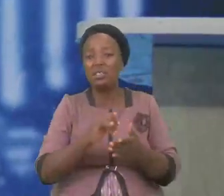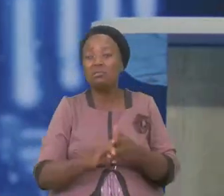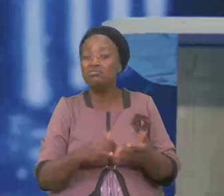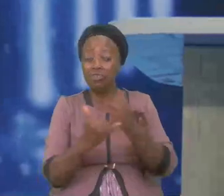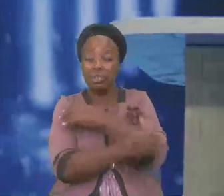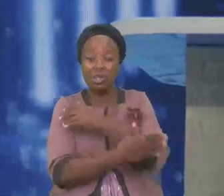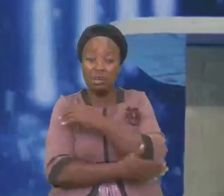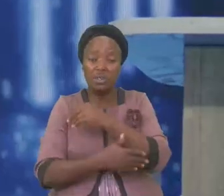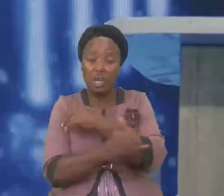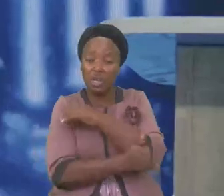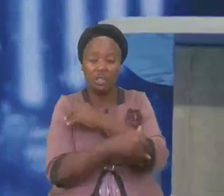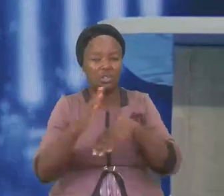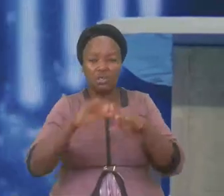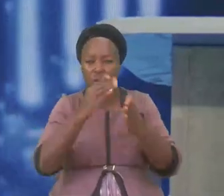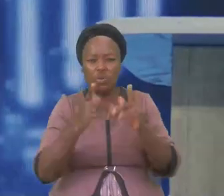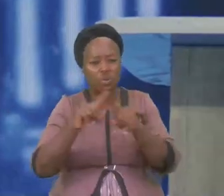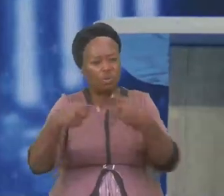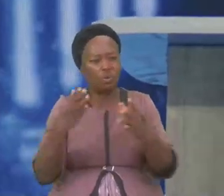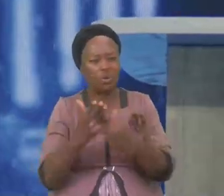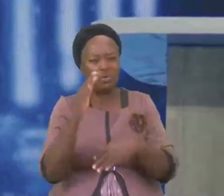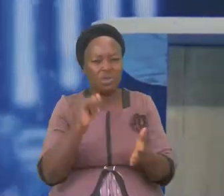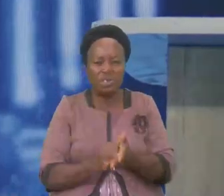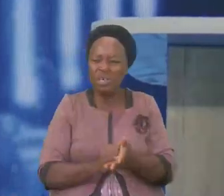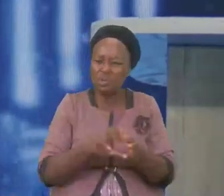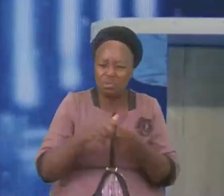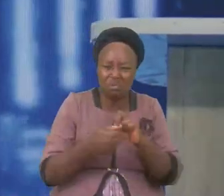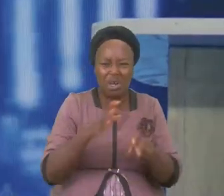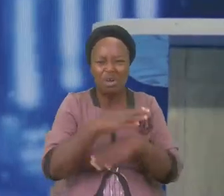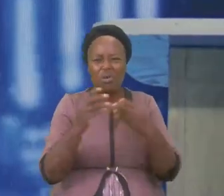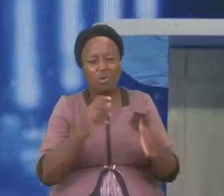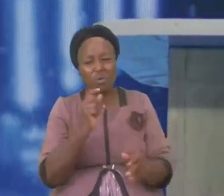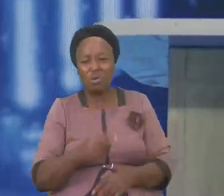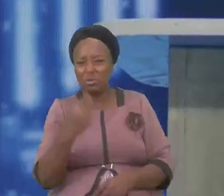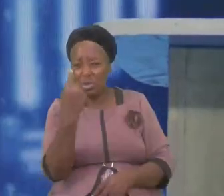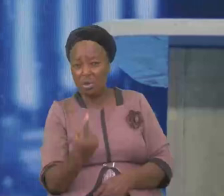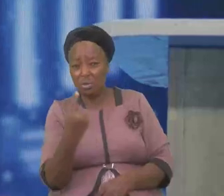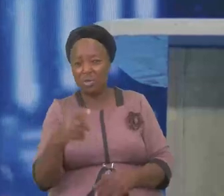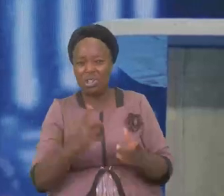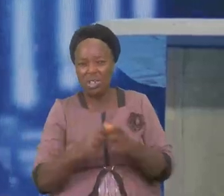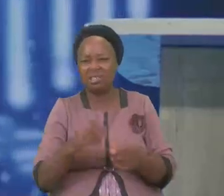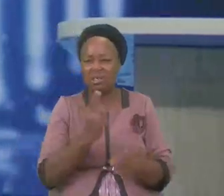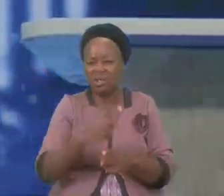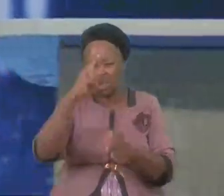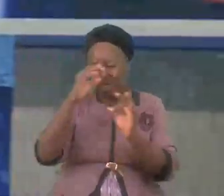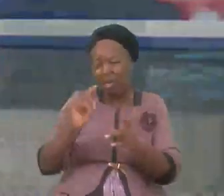et ne voulait pas subir ça seul. Il ne voulait pas subir cette torture seul.